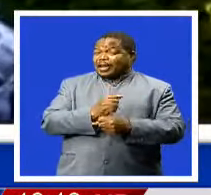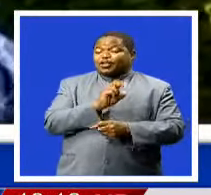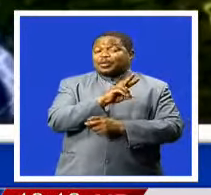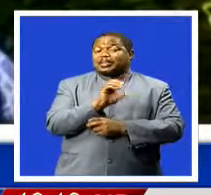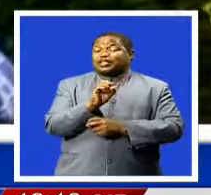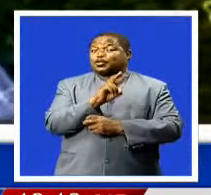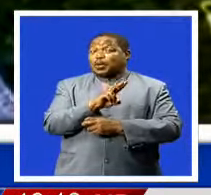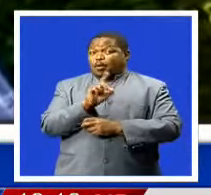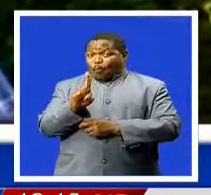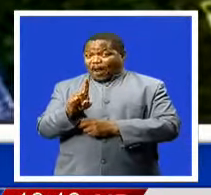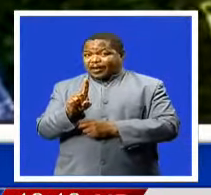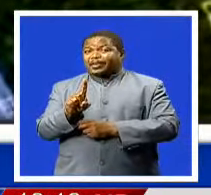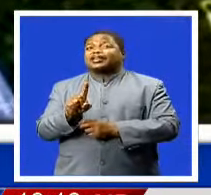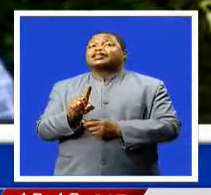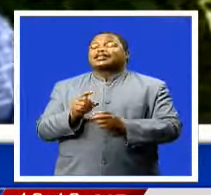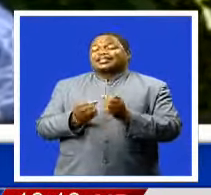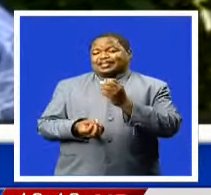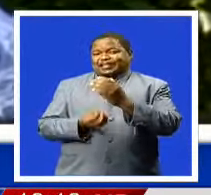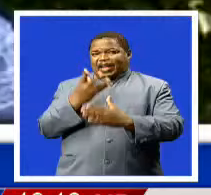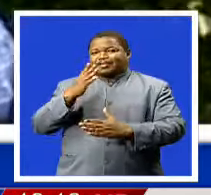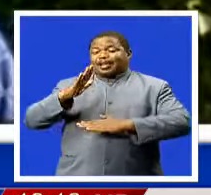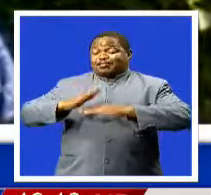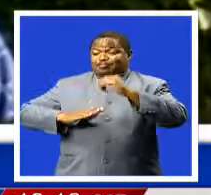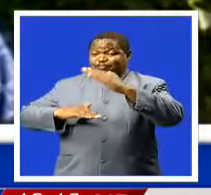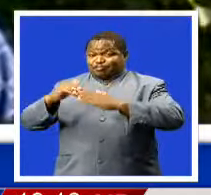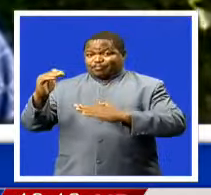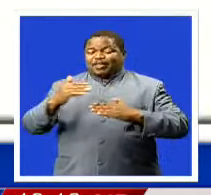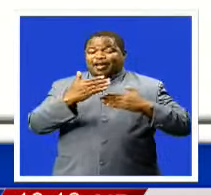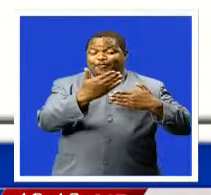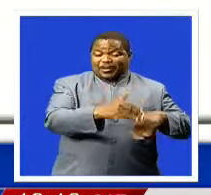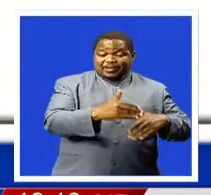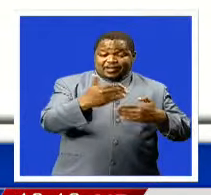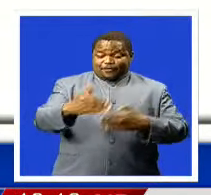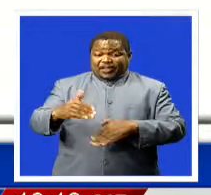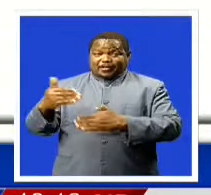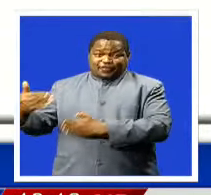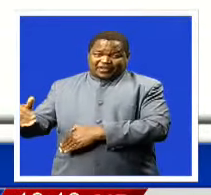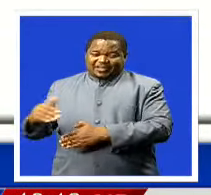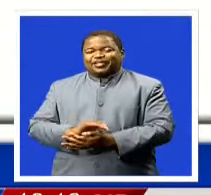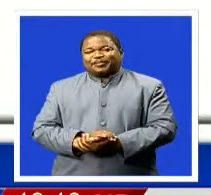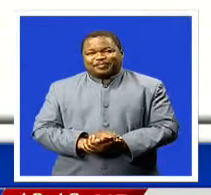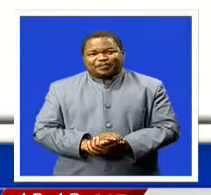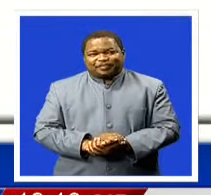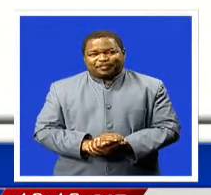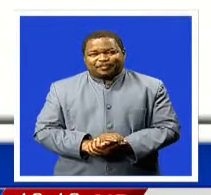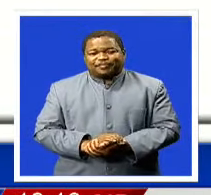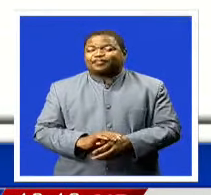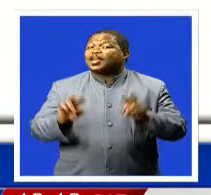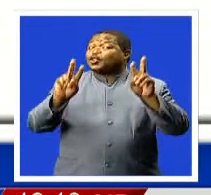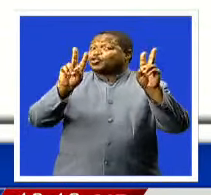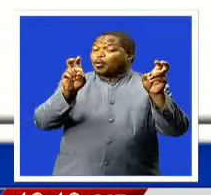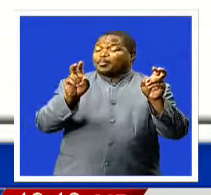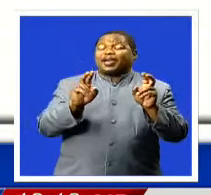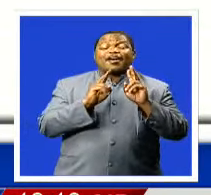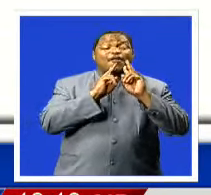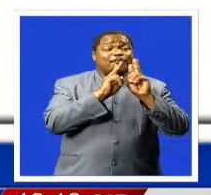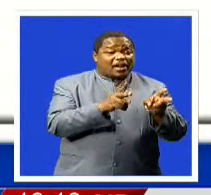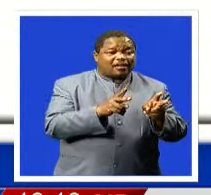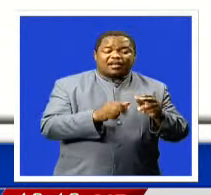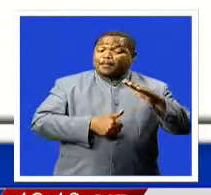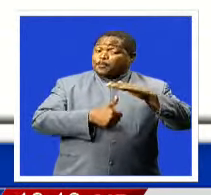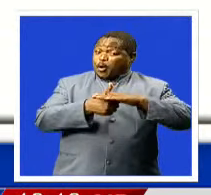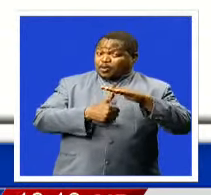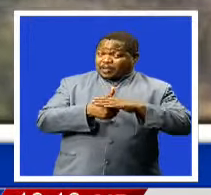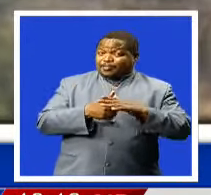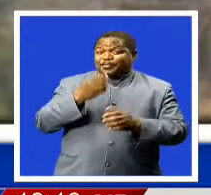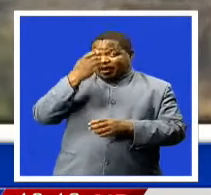taba ngema phases ngetigaba ngetigaba lokuhle into ayi private sector tekuvakasha tibalwe nguhulumende ukuthi